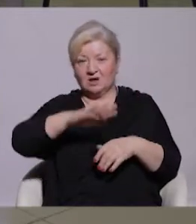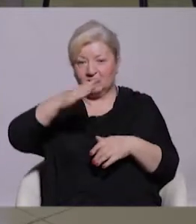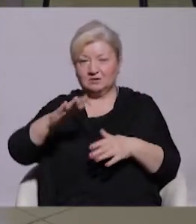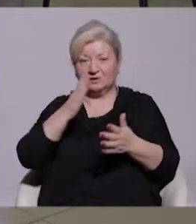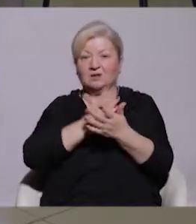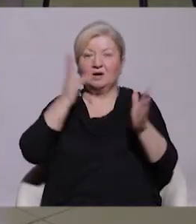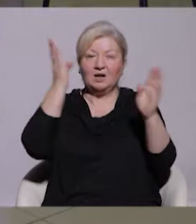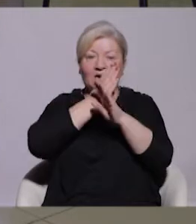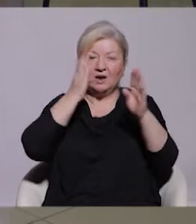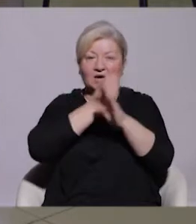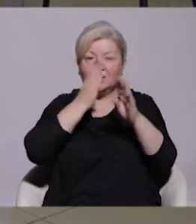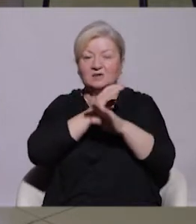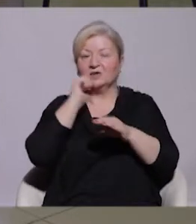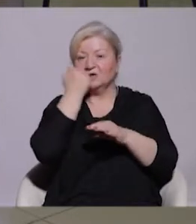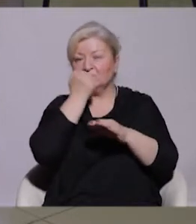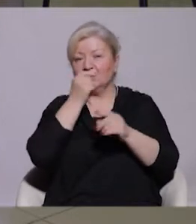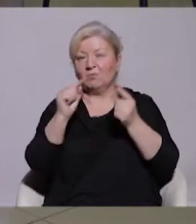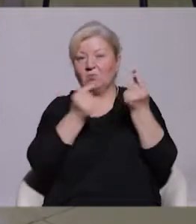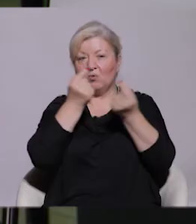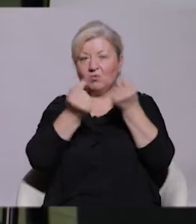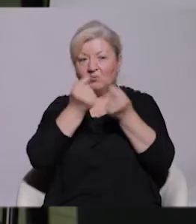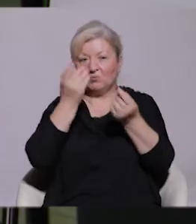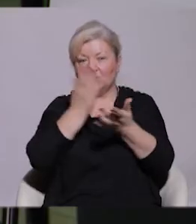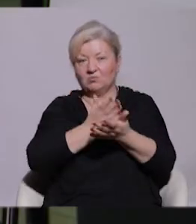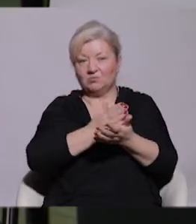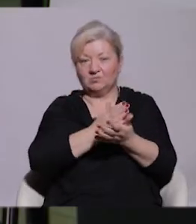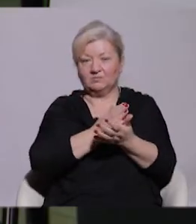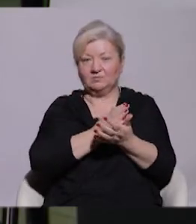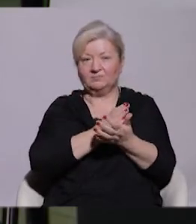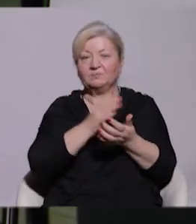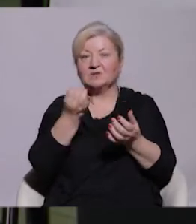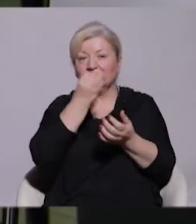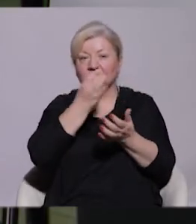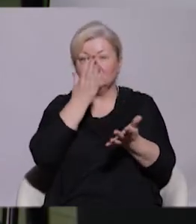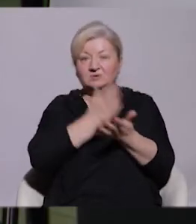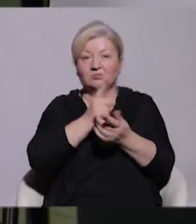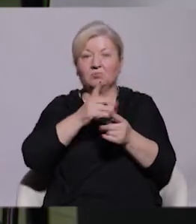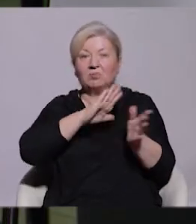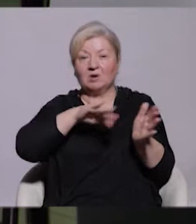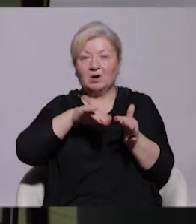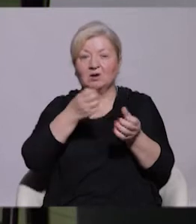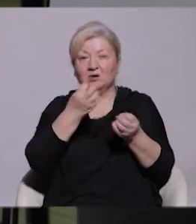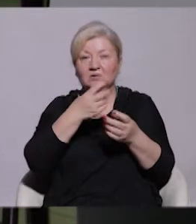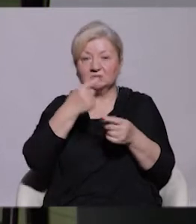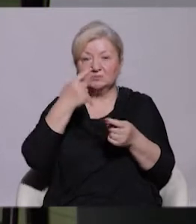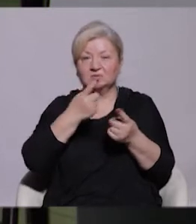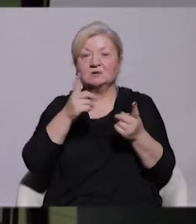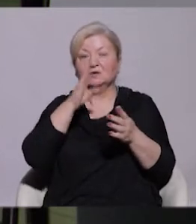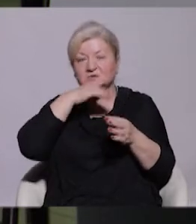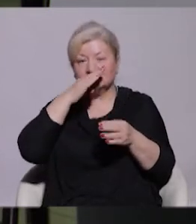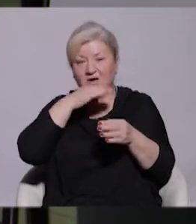ან ნივთიერების მოლეკულები განიცდიან ხევით მოძრაობას. საინტერესო იმიტომ არის, რომ გარდა იმისა, რომ ცხადია, რომ ეს